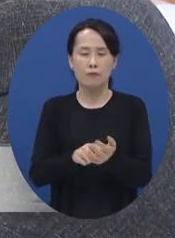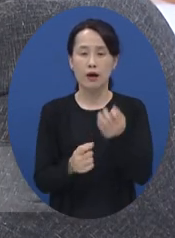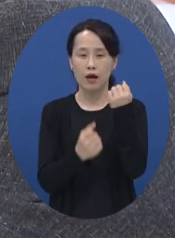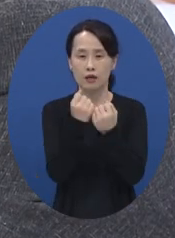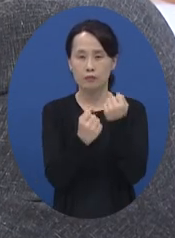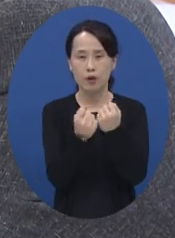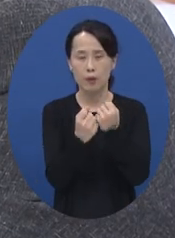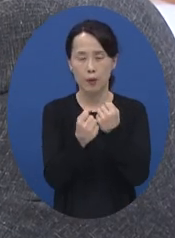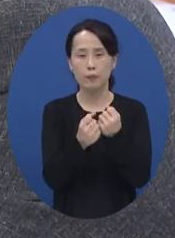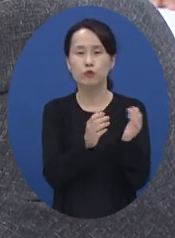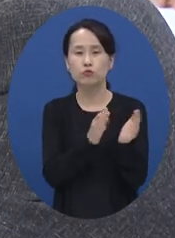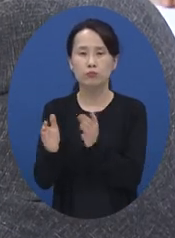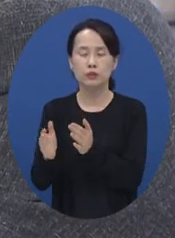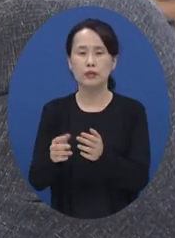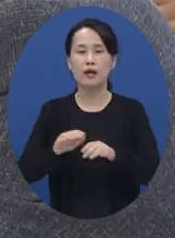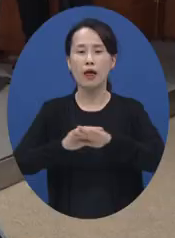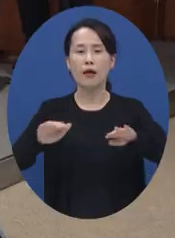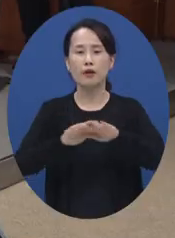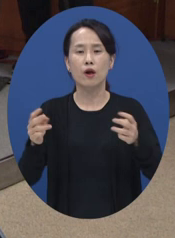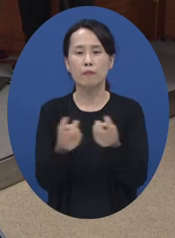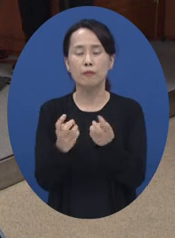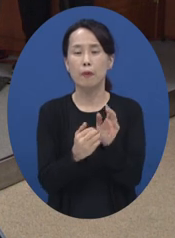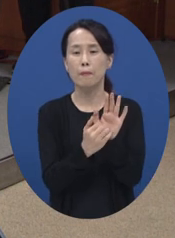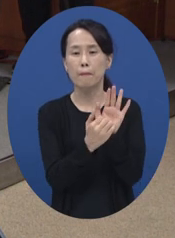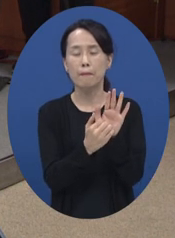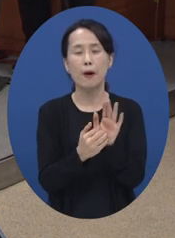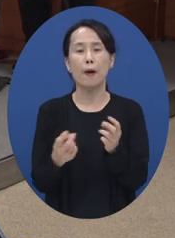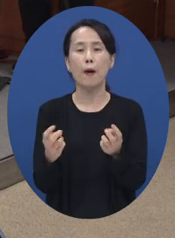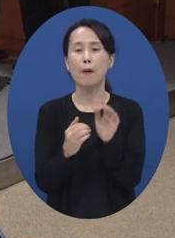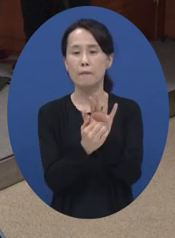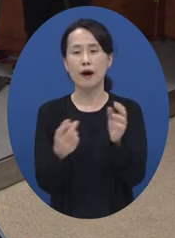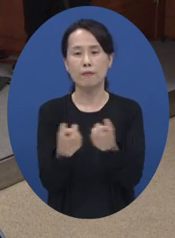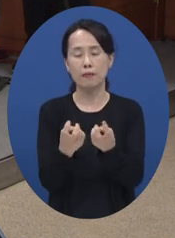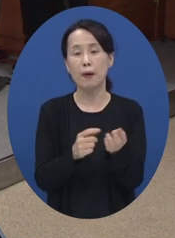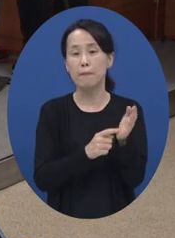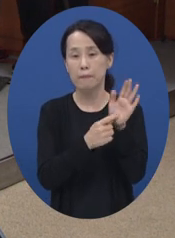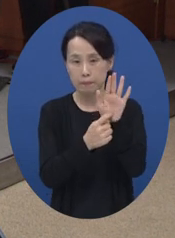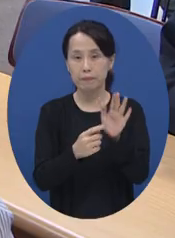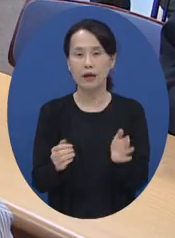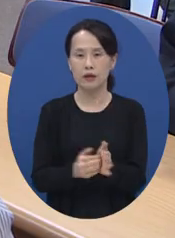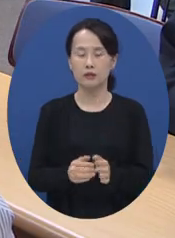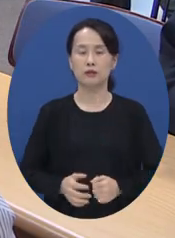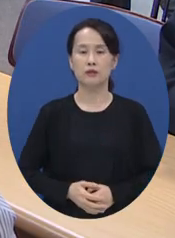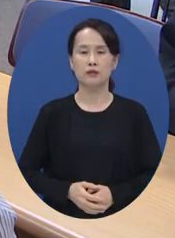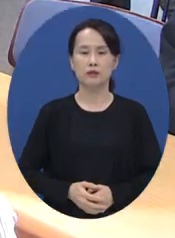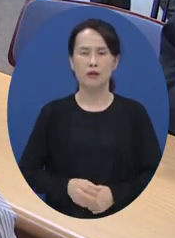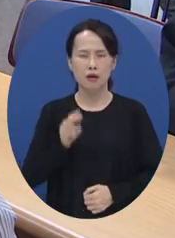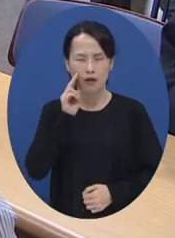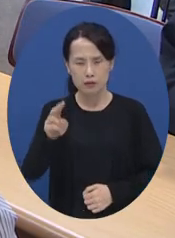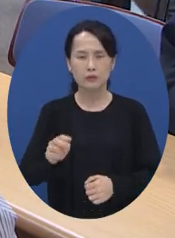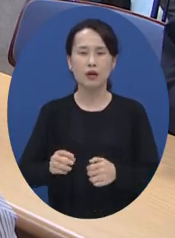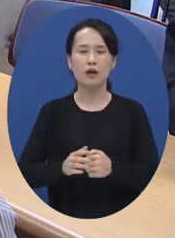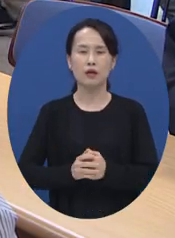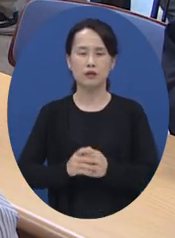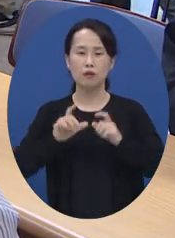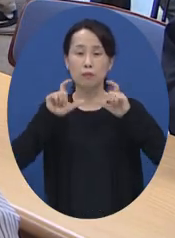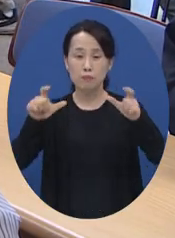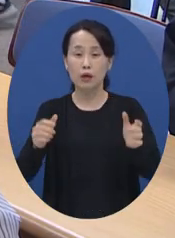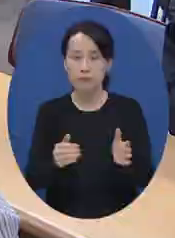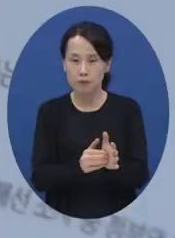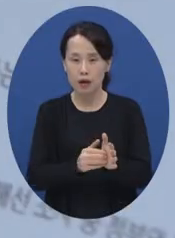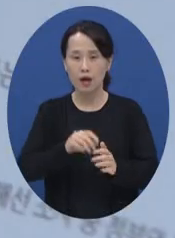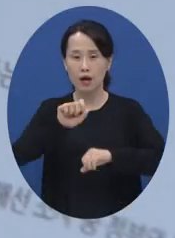등 발빠르게 대처했습니다. 위기 단계를 심각 단계로 높여 발령하고 가축 질병 위기